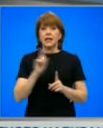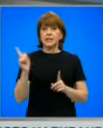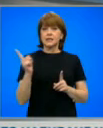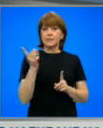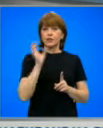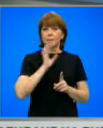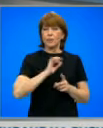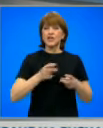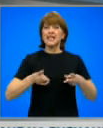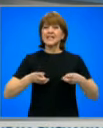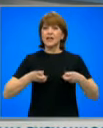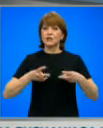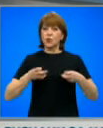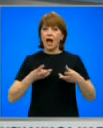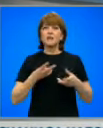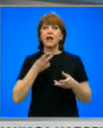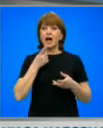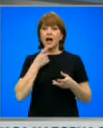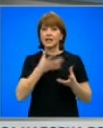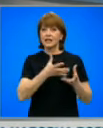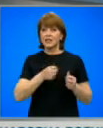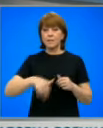материали, а да изведат детето на улицата,